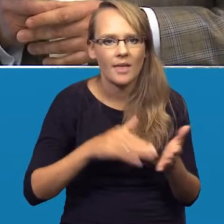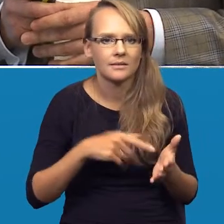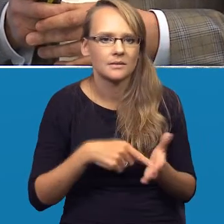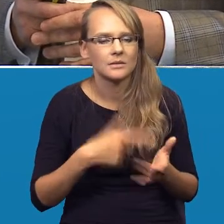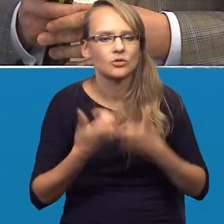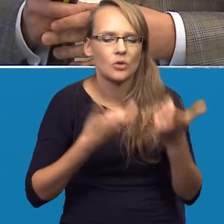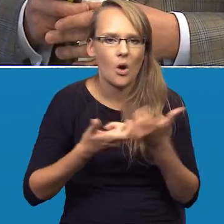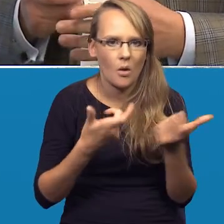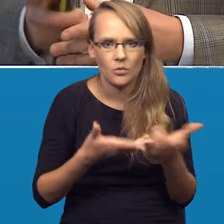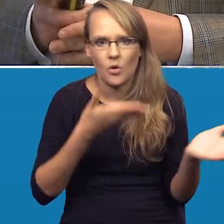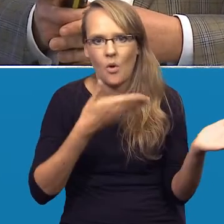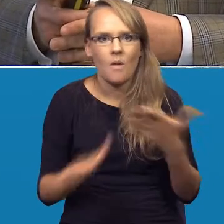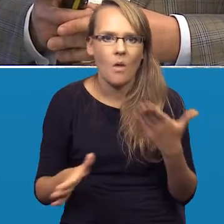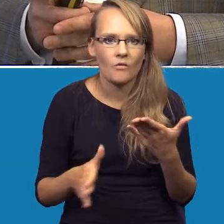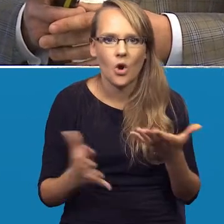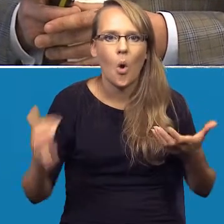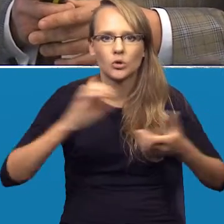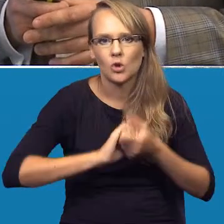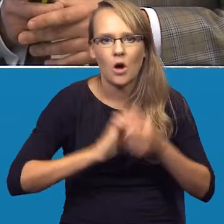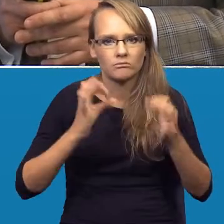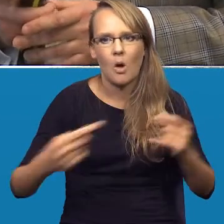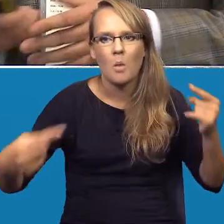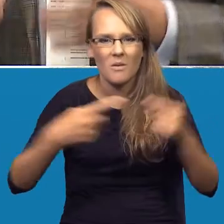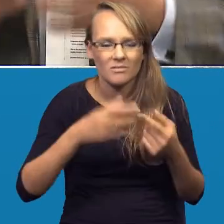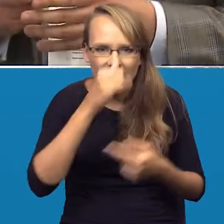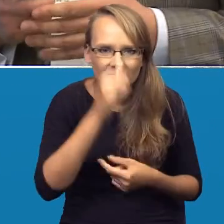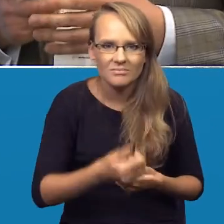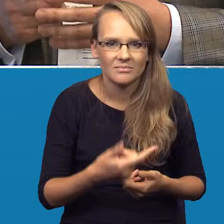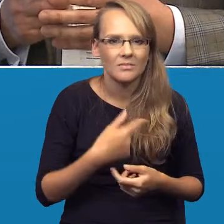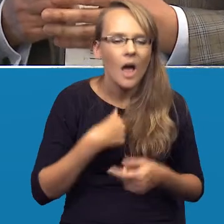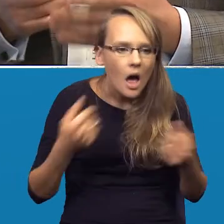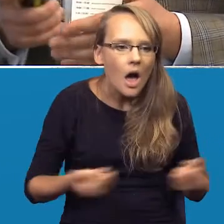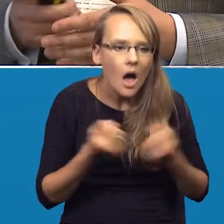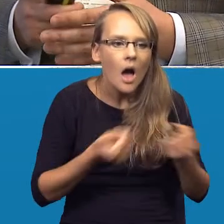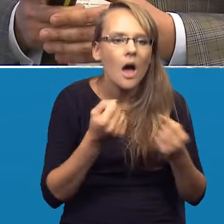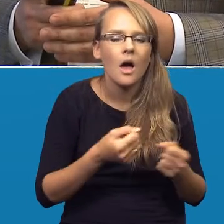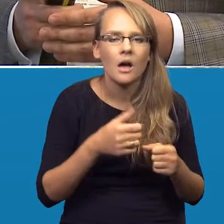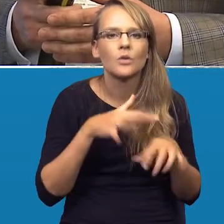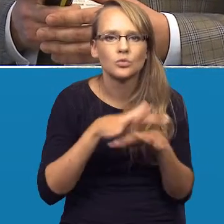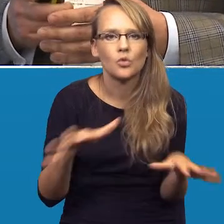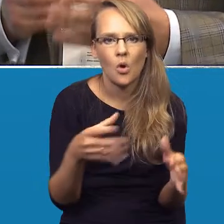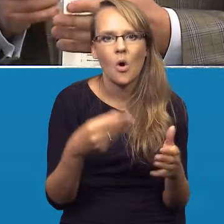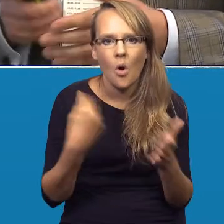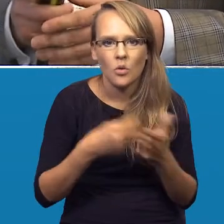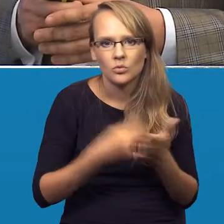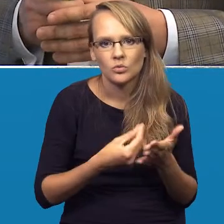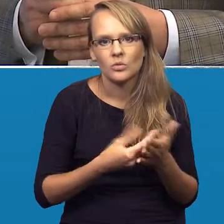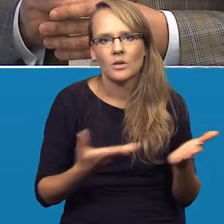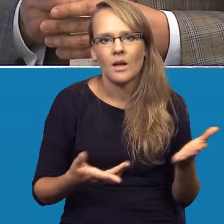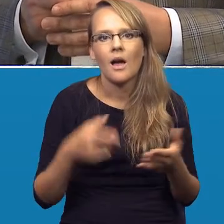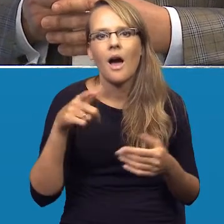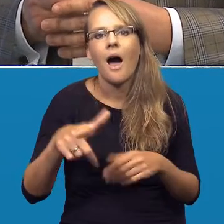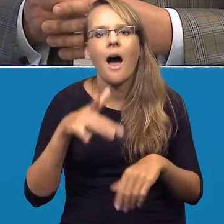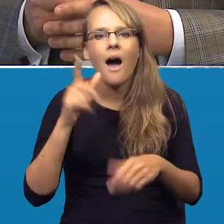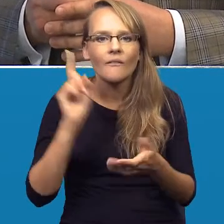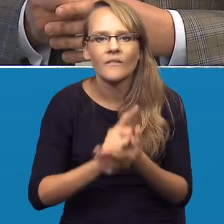stworzyć konsorcjum właściwego i więcej to będzie nas kosztować, natomiast ten success rate jest bardzo